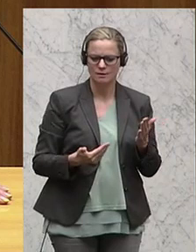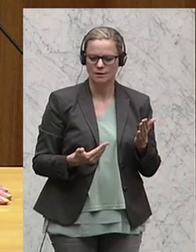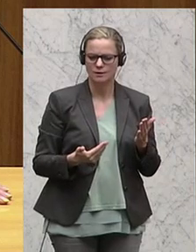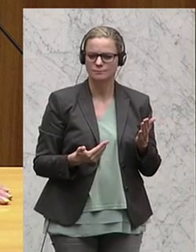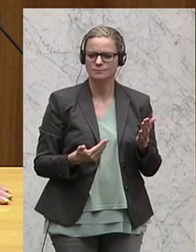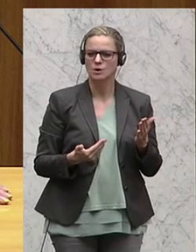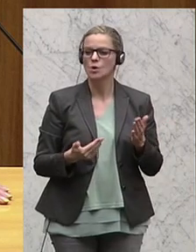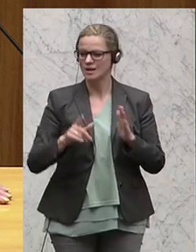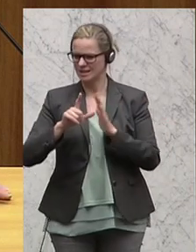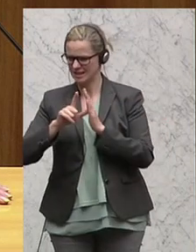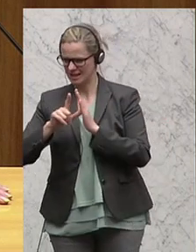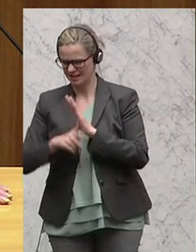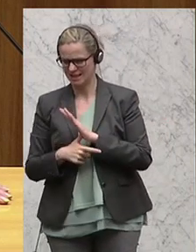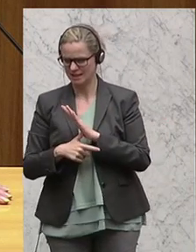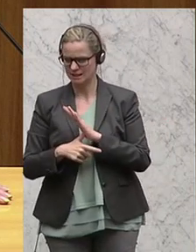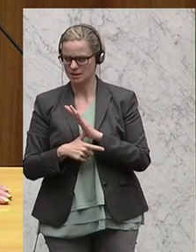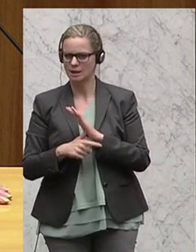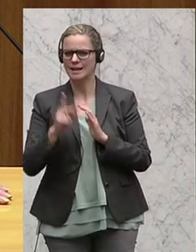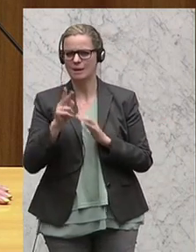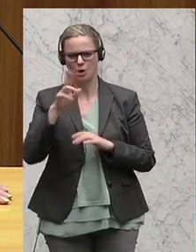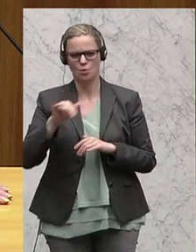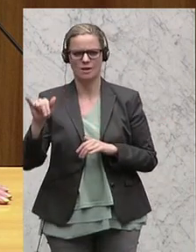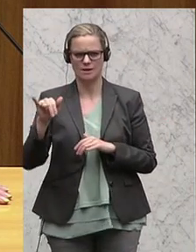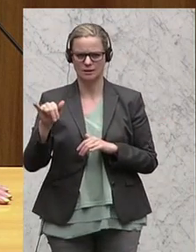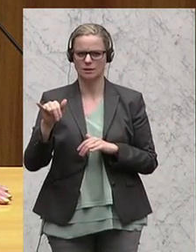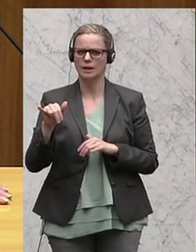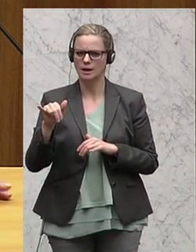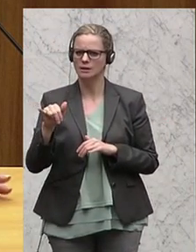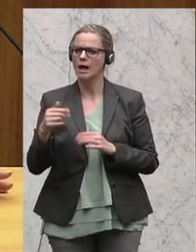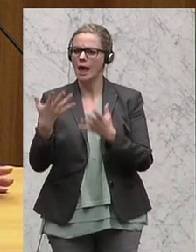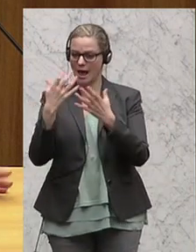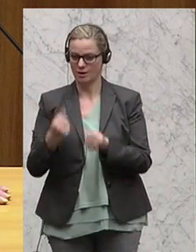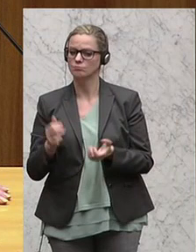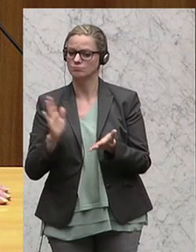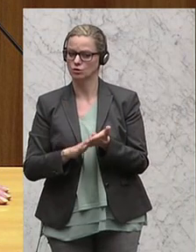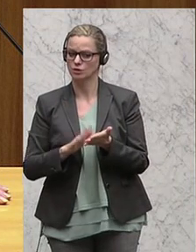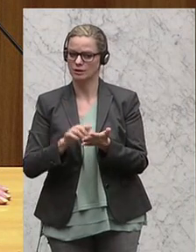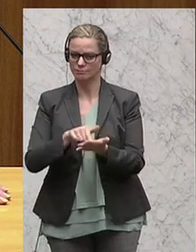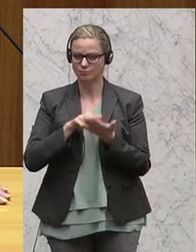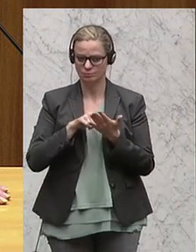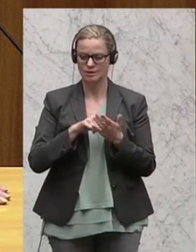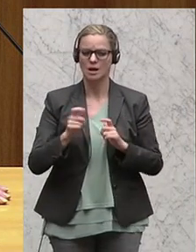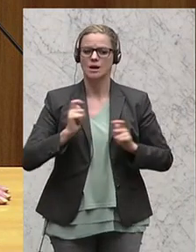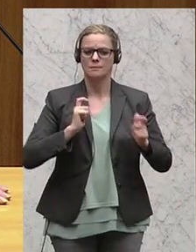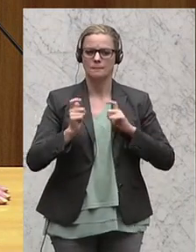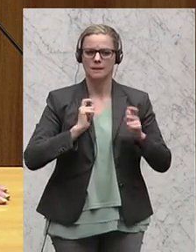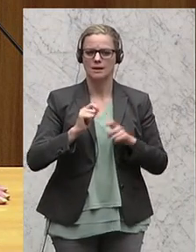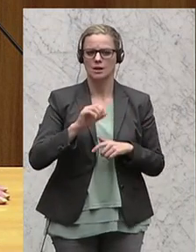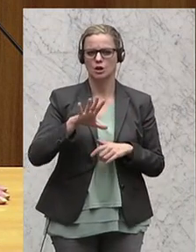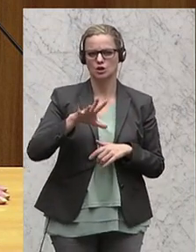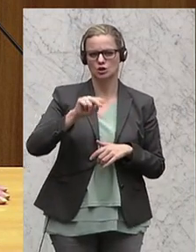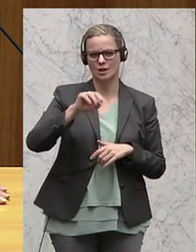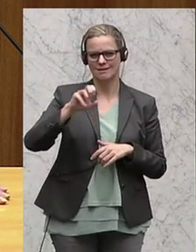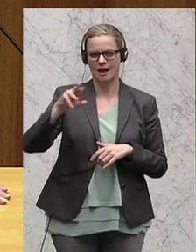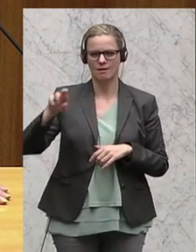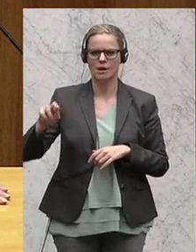der Linzer Kepler-Uni bestätigt werden. Professor Friedrich Schneider